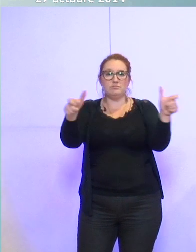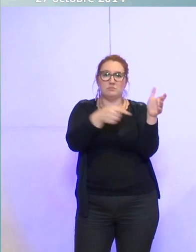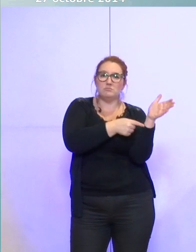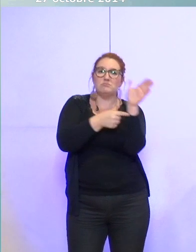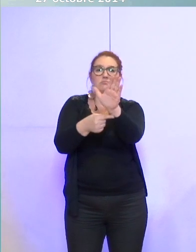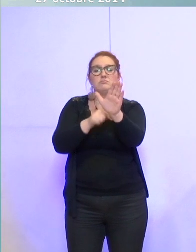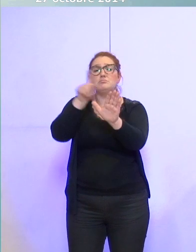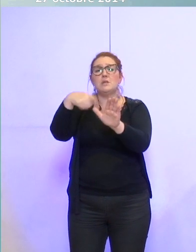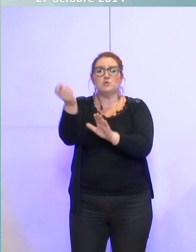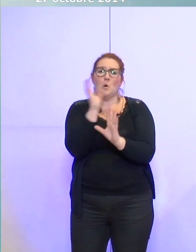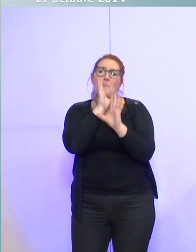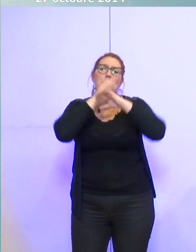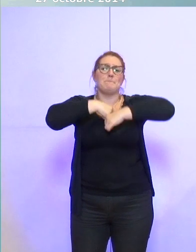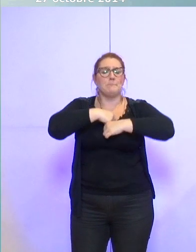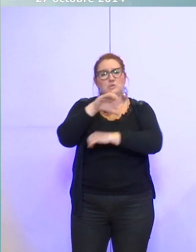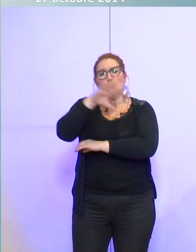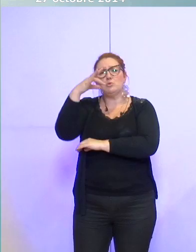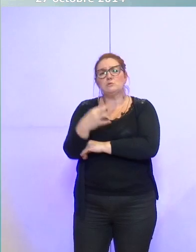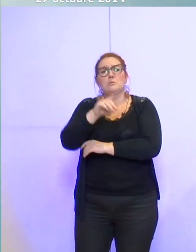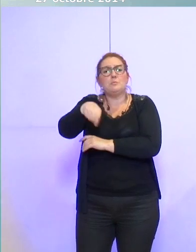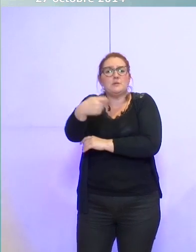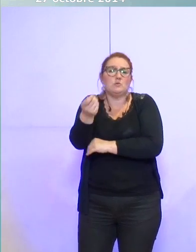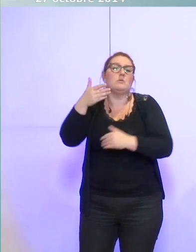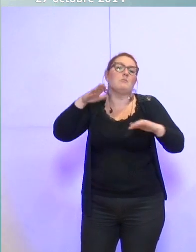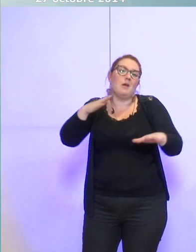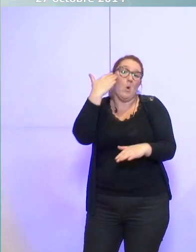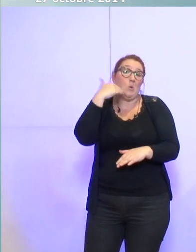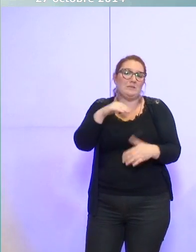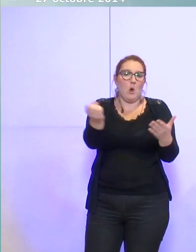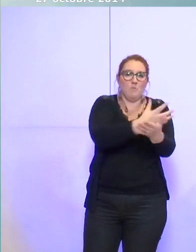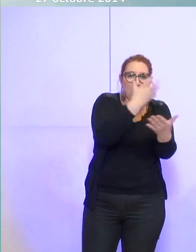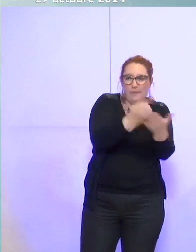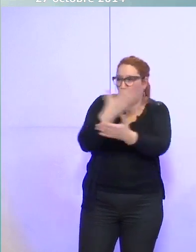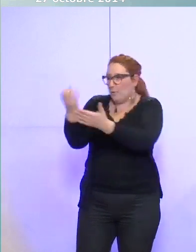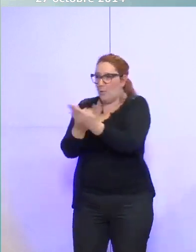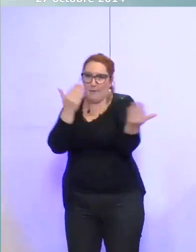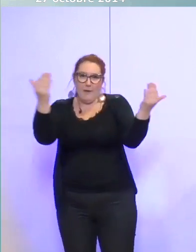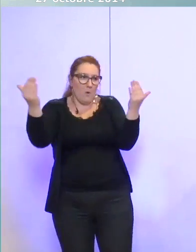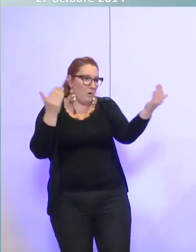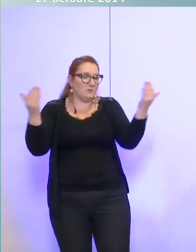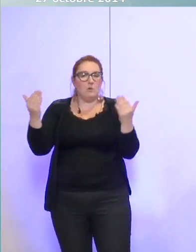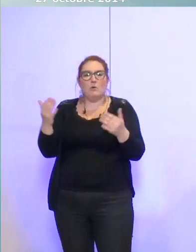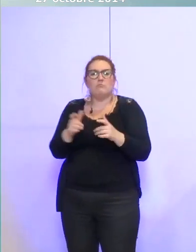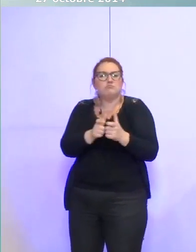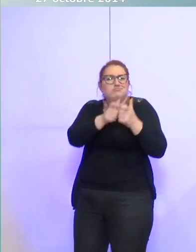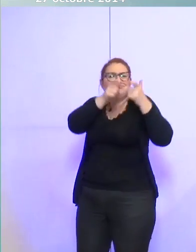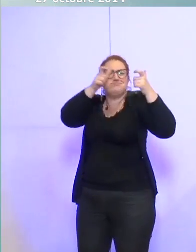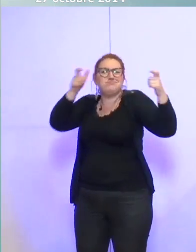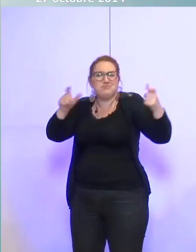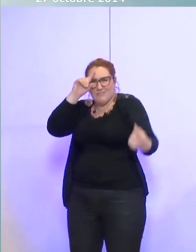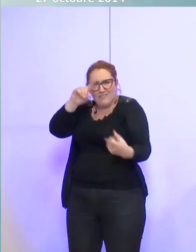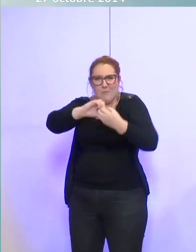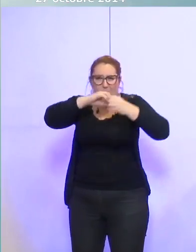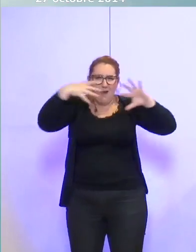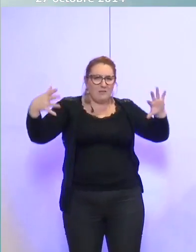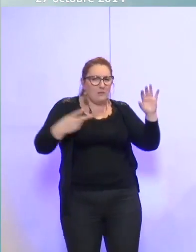intégralement anonymisées, mais on sait qu'avec les possibilités de croisement des données, certains acteurs, géants de l'Internet notamment, ont